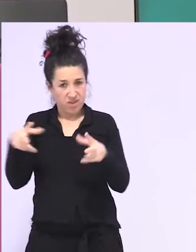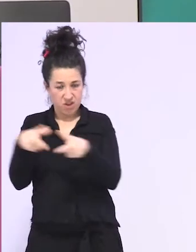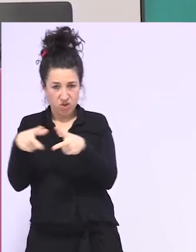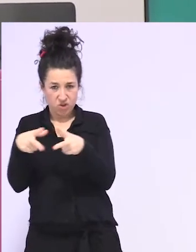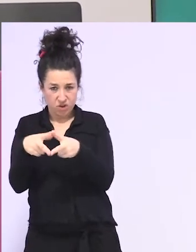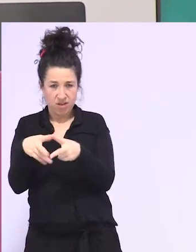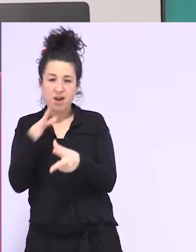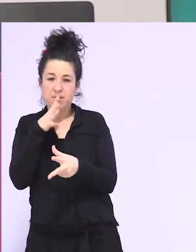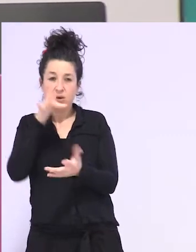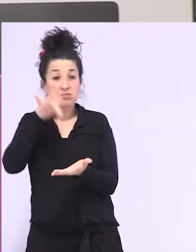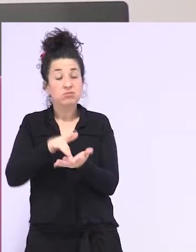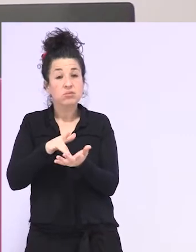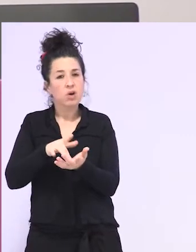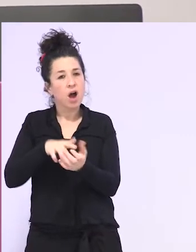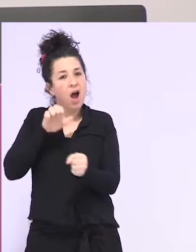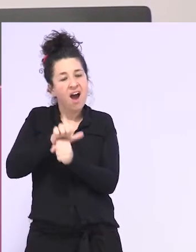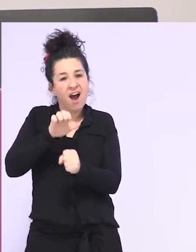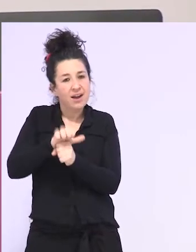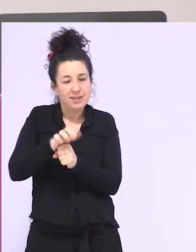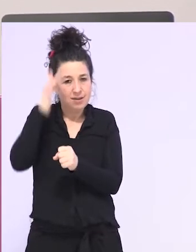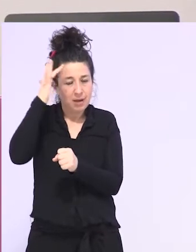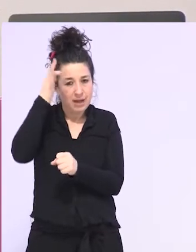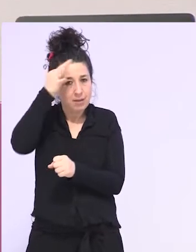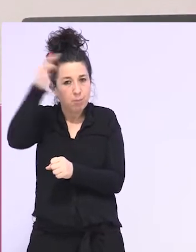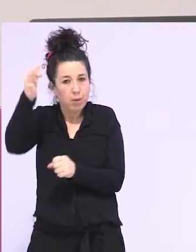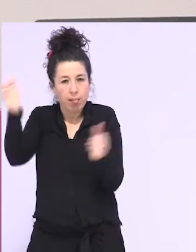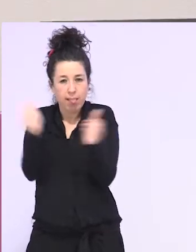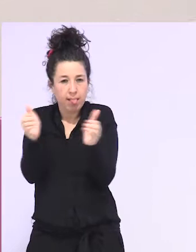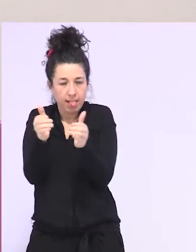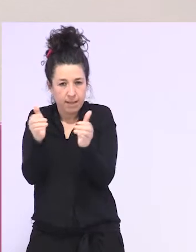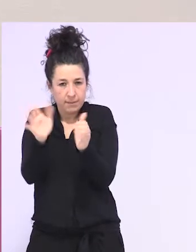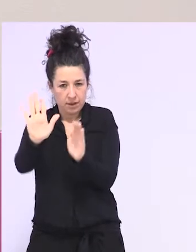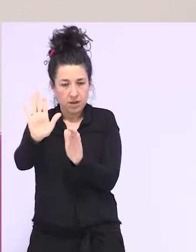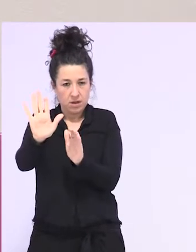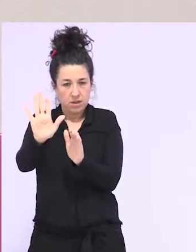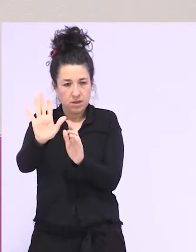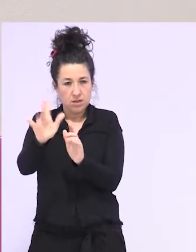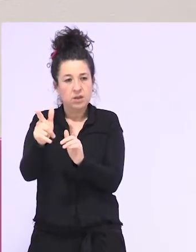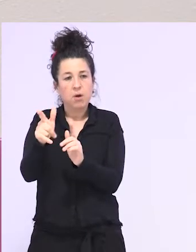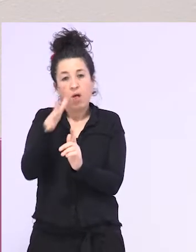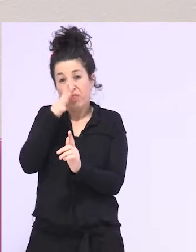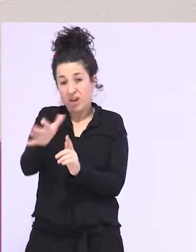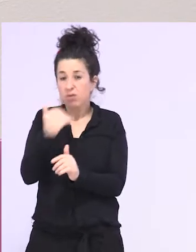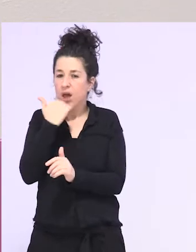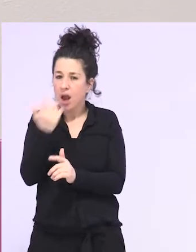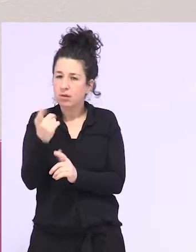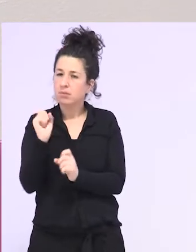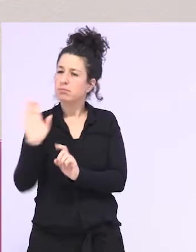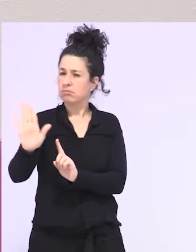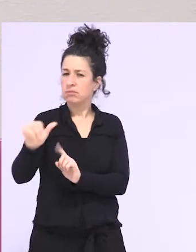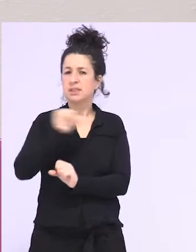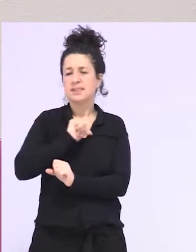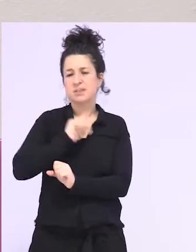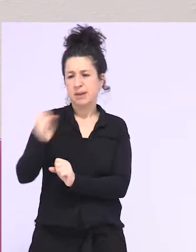denok bihurtzen gara epaile baita ere, herri txiki baten salatzen denean, lehenbiziko reakzioa da txoin, nahi kontatu ze gertatu den, eta horren arabera erabakiko dut,